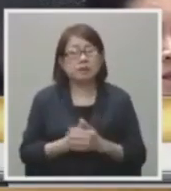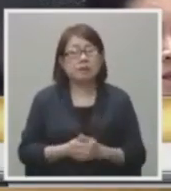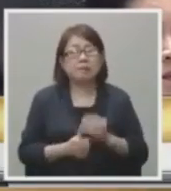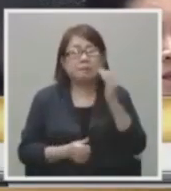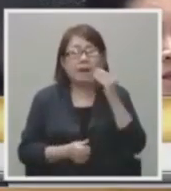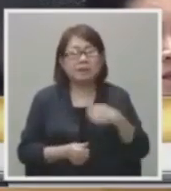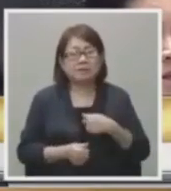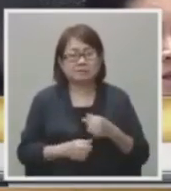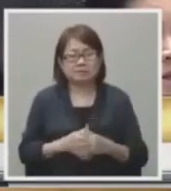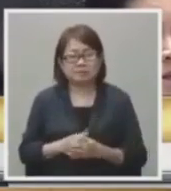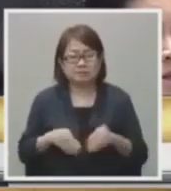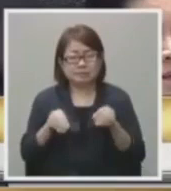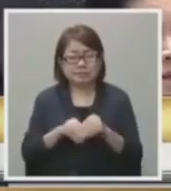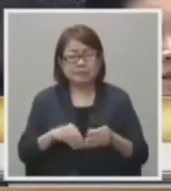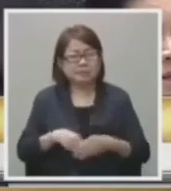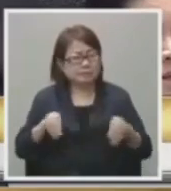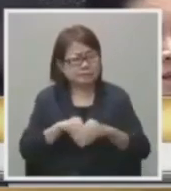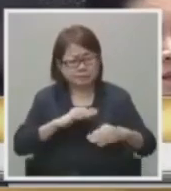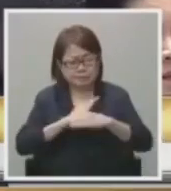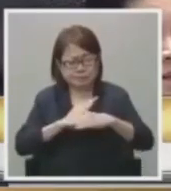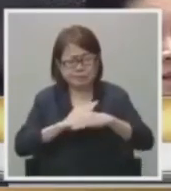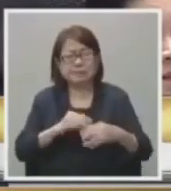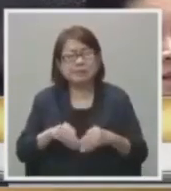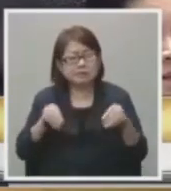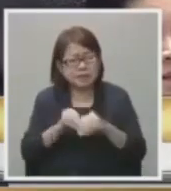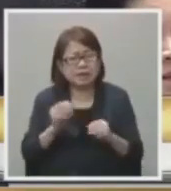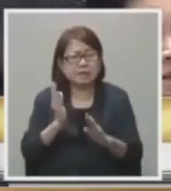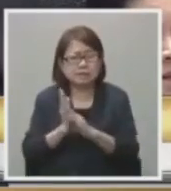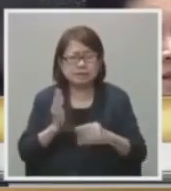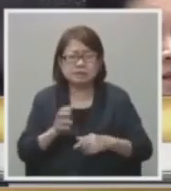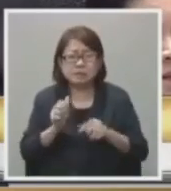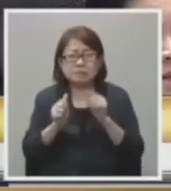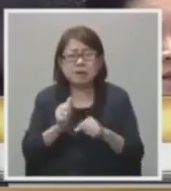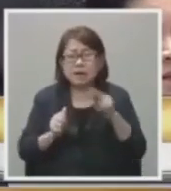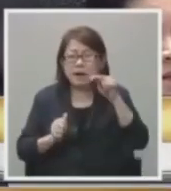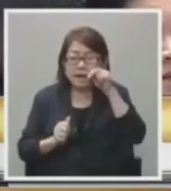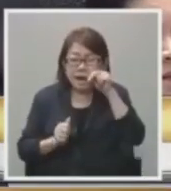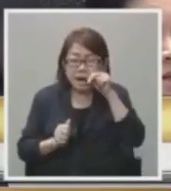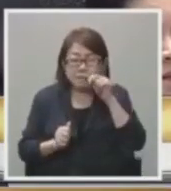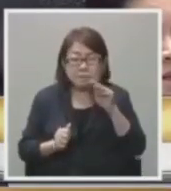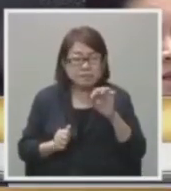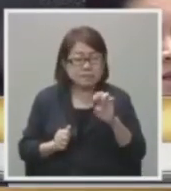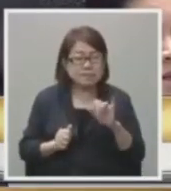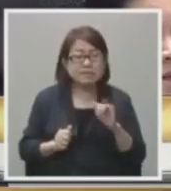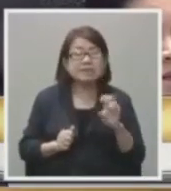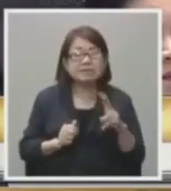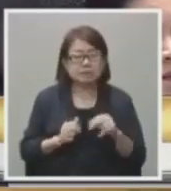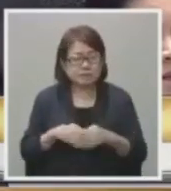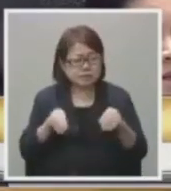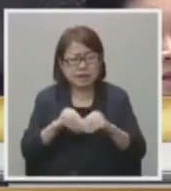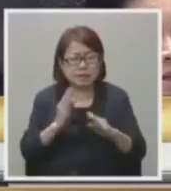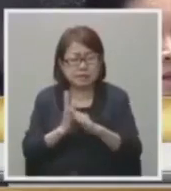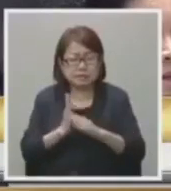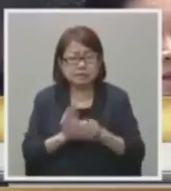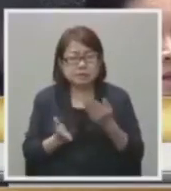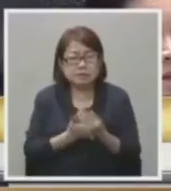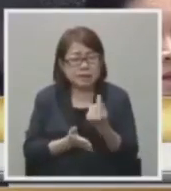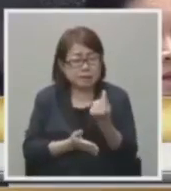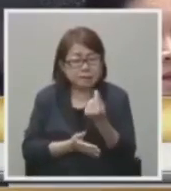ผมอ่ะอยู่แถวชายแดนอ่ะบ้านผมแถวแถวเขตผมอำเภอน้ำยืนน้ำขุ่นอ่ะอยู่แถวชายแดนครับเม็ดละ